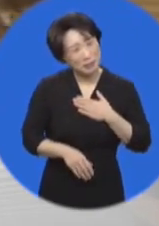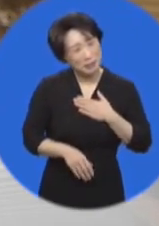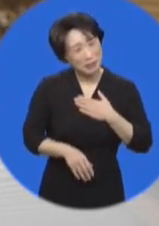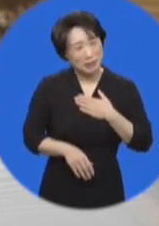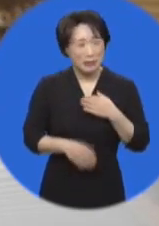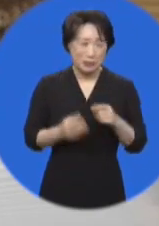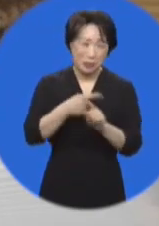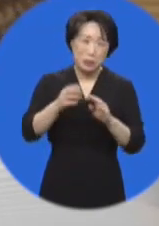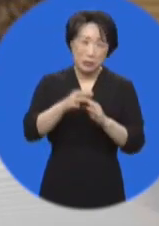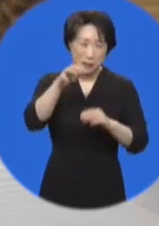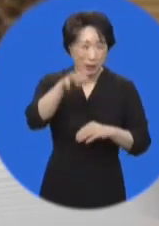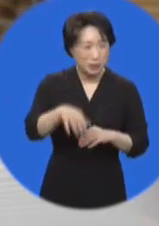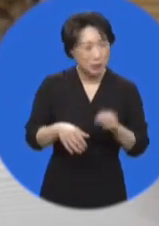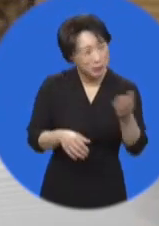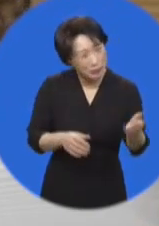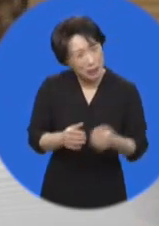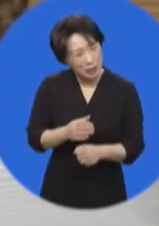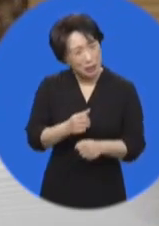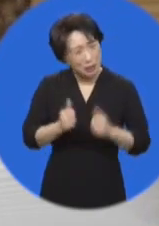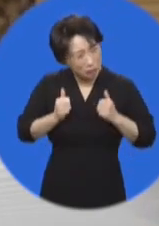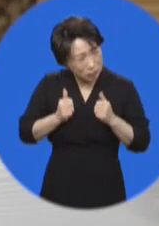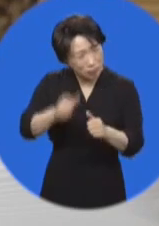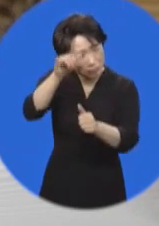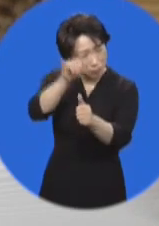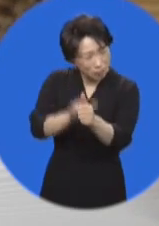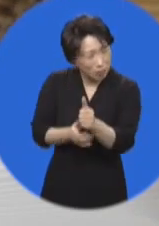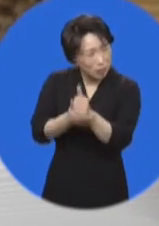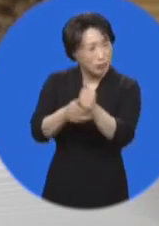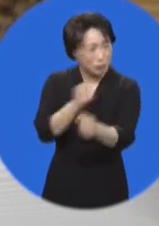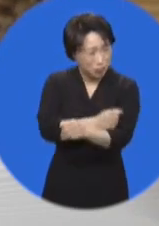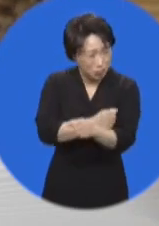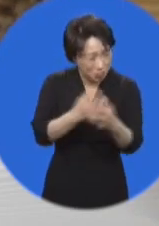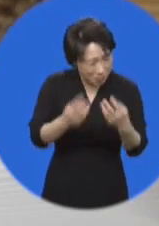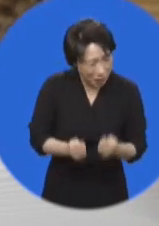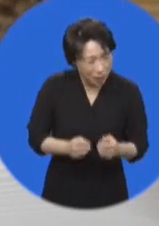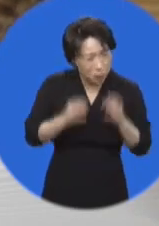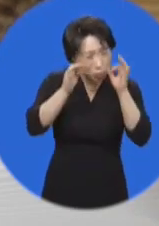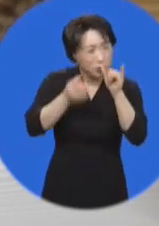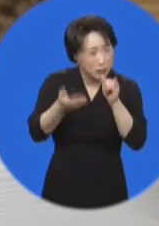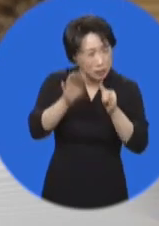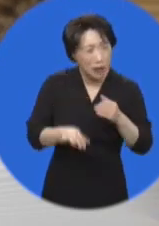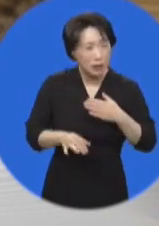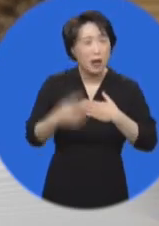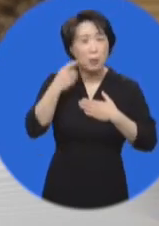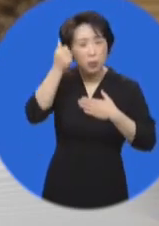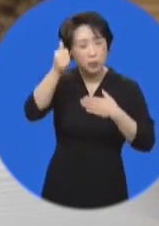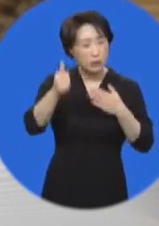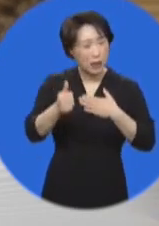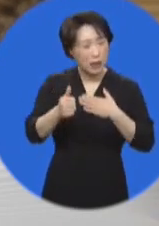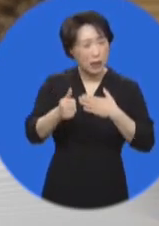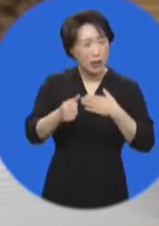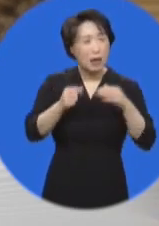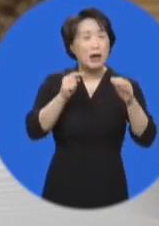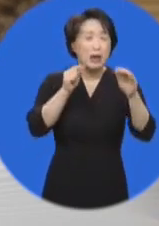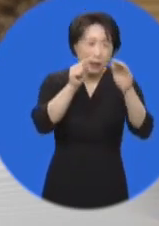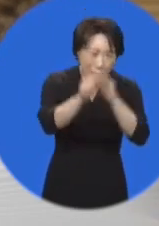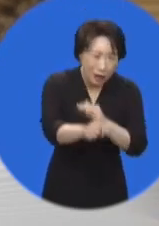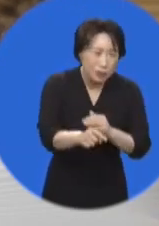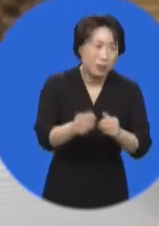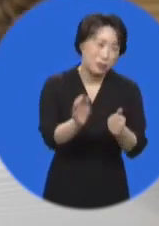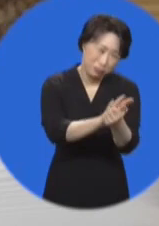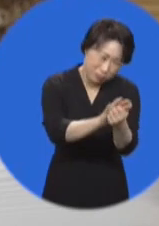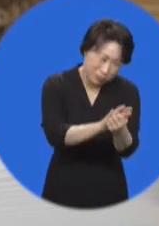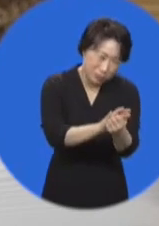그렇게 교회에서 열심히 충성하고 추구하고 노력하는데 담임 목사가 당연히